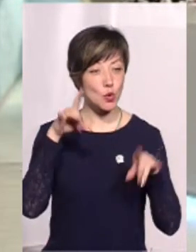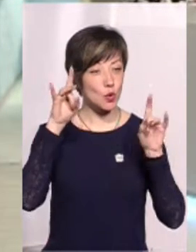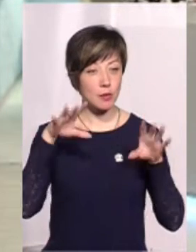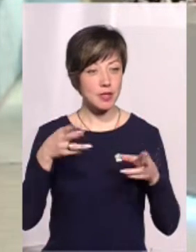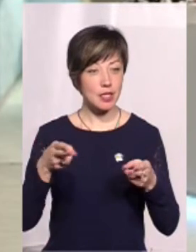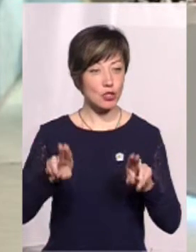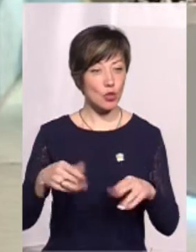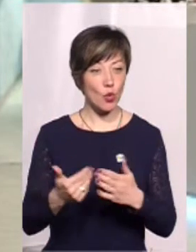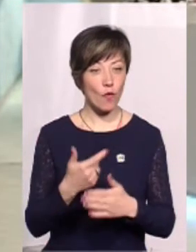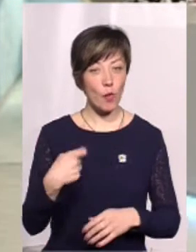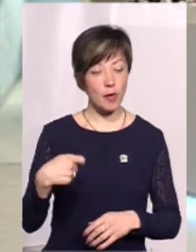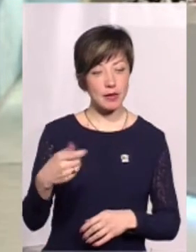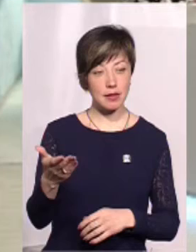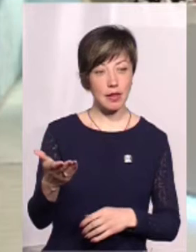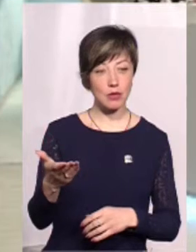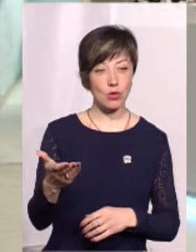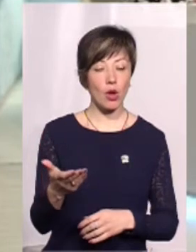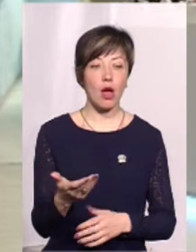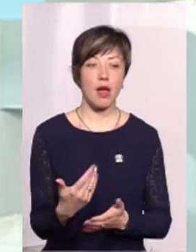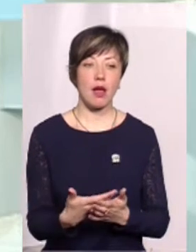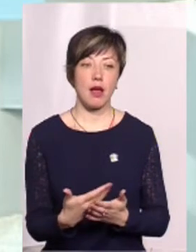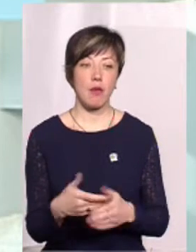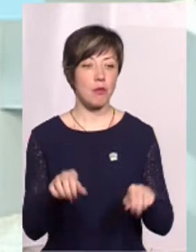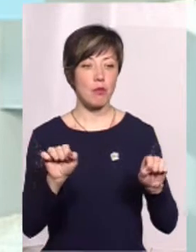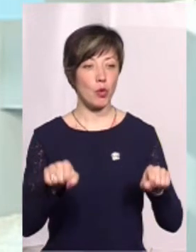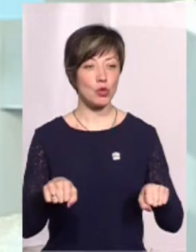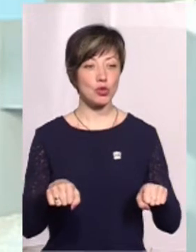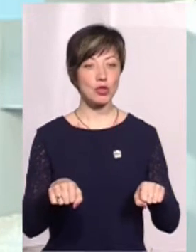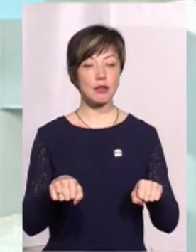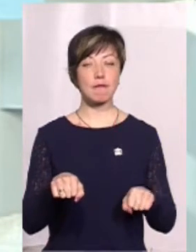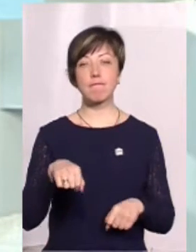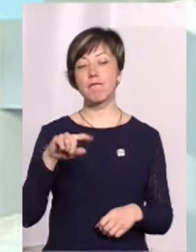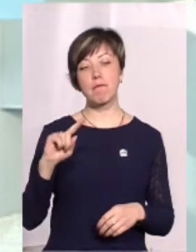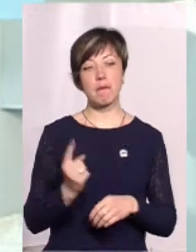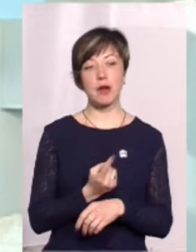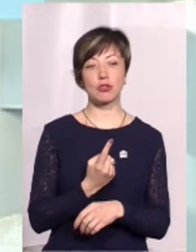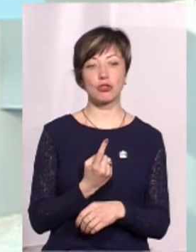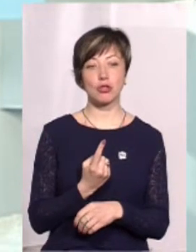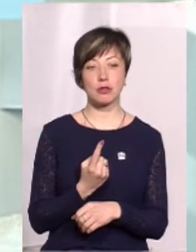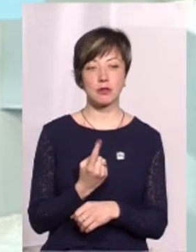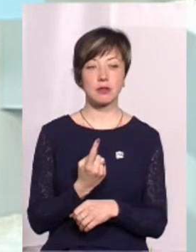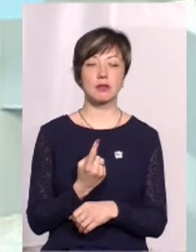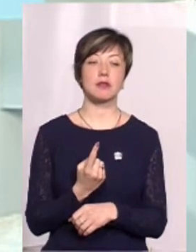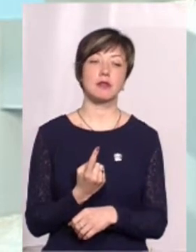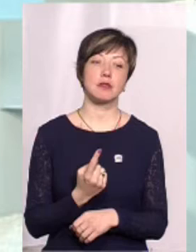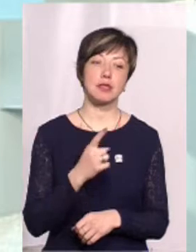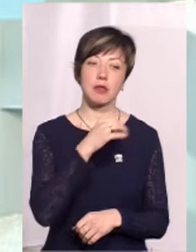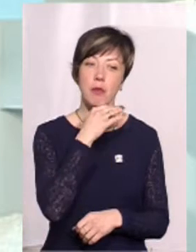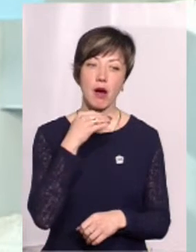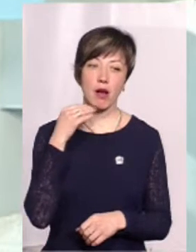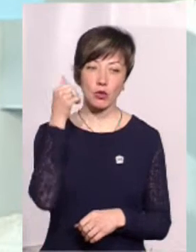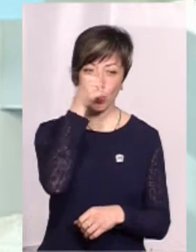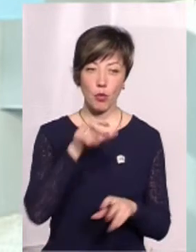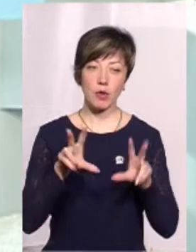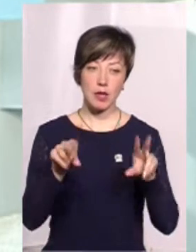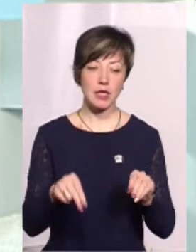сюрпризів залишити новому президенту. Ну, зокрема, він може вперше за багато років